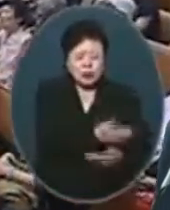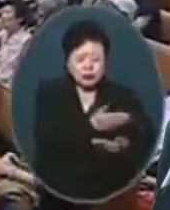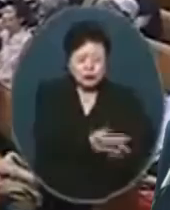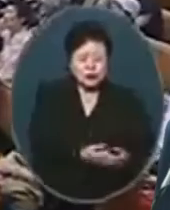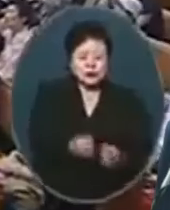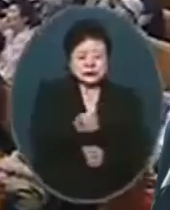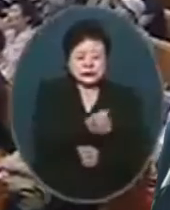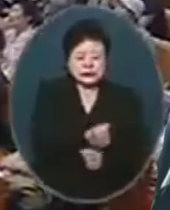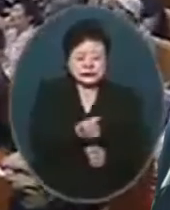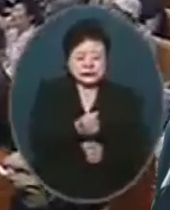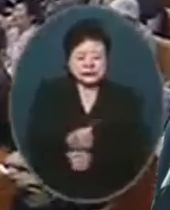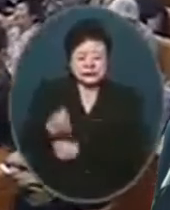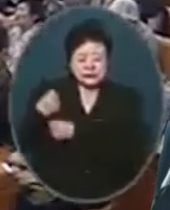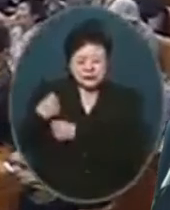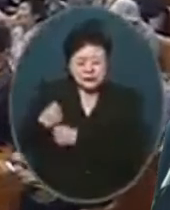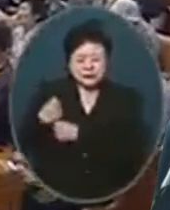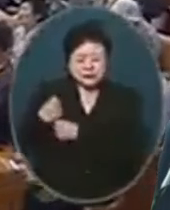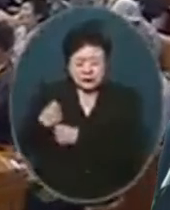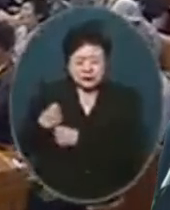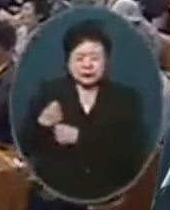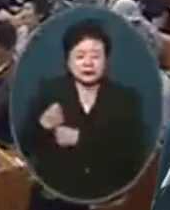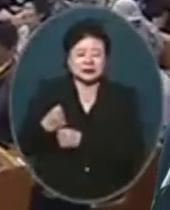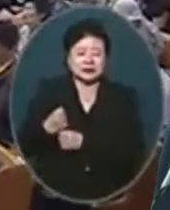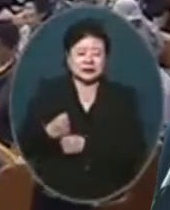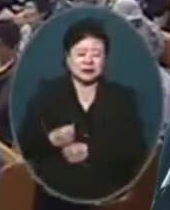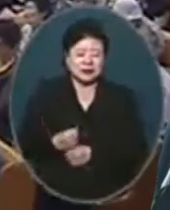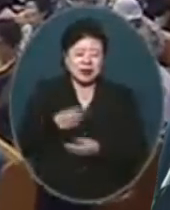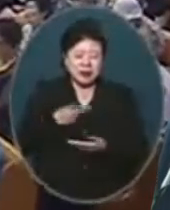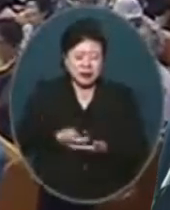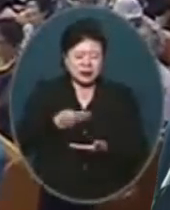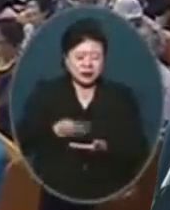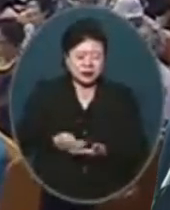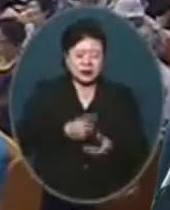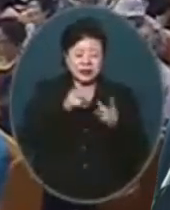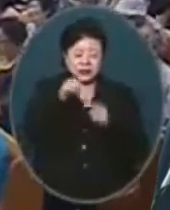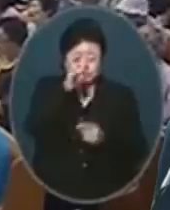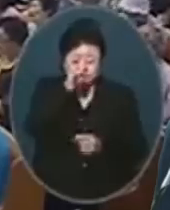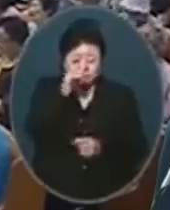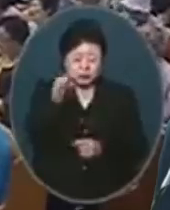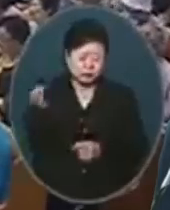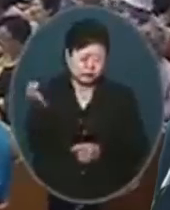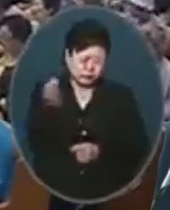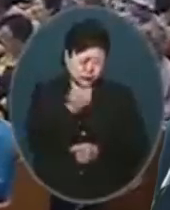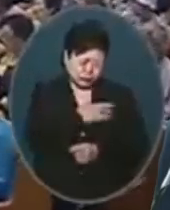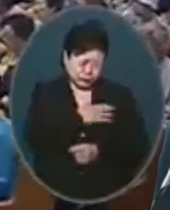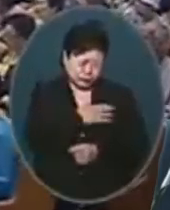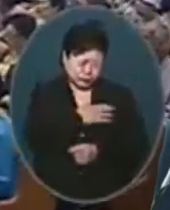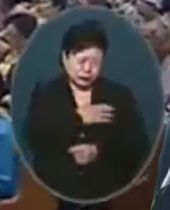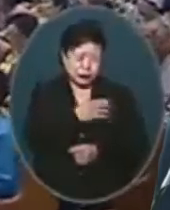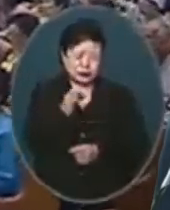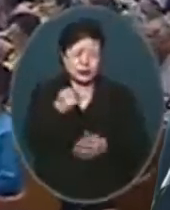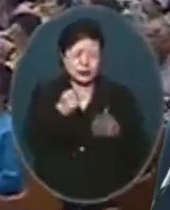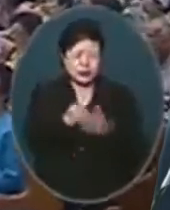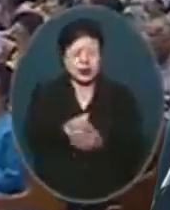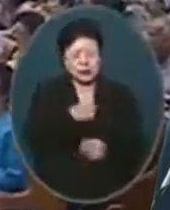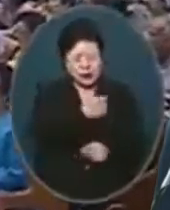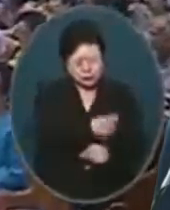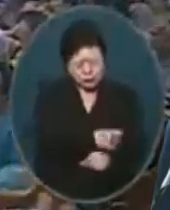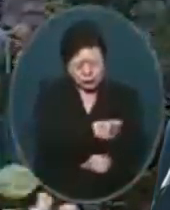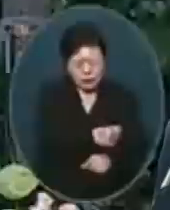무거운 짐을 지고 허덕이며 삽니다. 돈이 많으면 돈 때문에